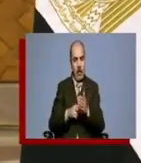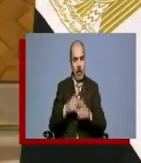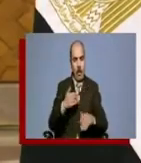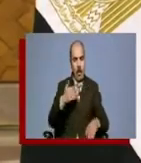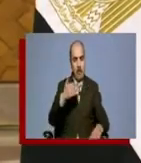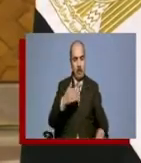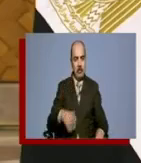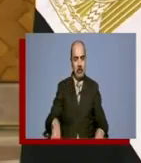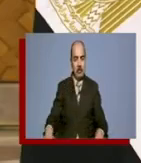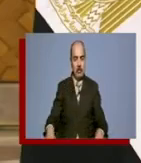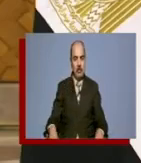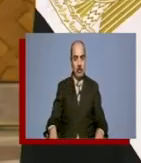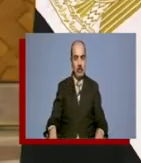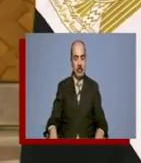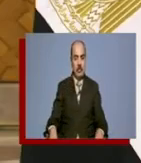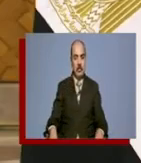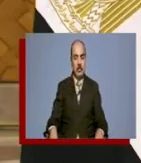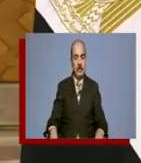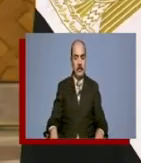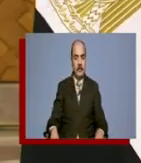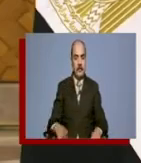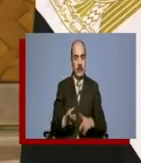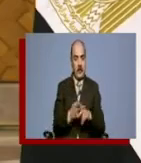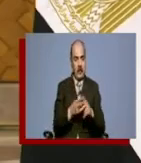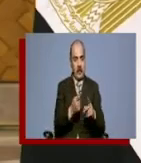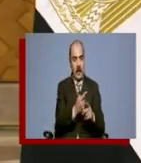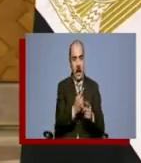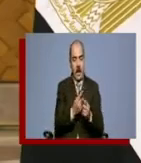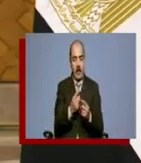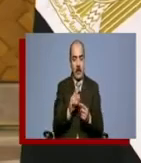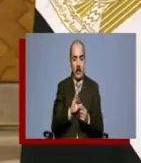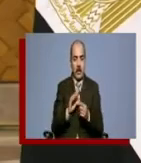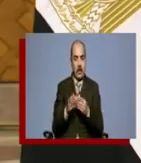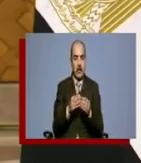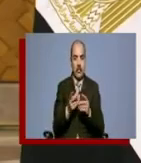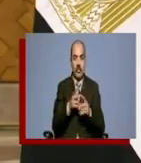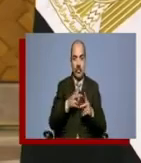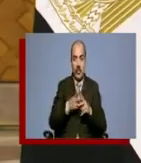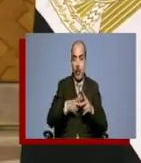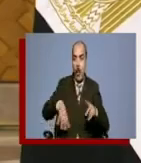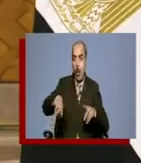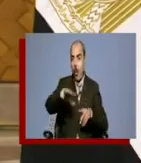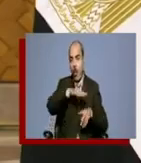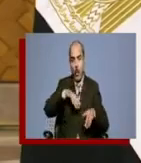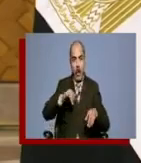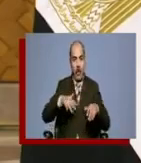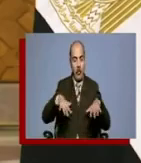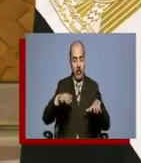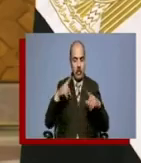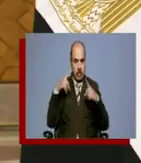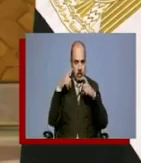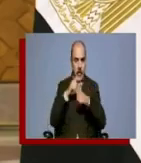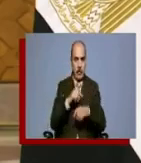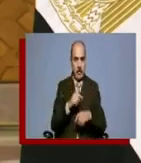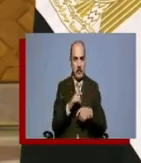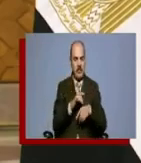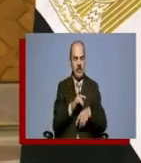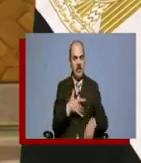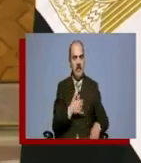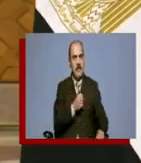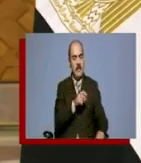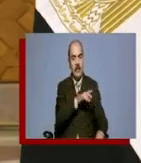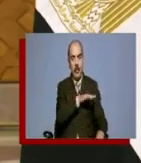انعدمت هنا طيب انت رحت لاوكرانيا عشان تدافع عنها لان روسيا دخلت عندها طب ما دلوقتي اسرائيل دخلت عند